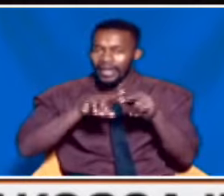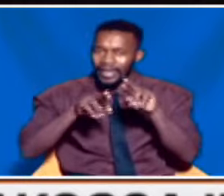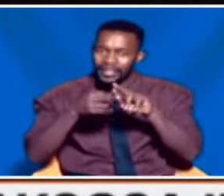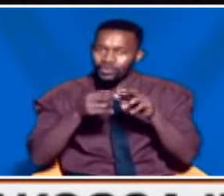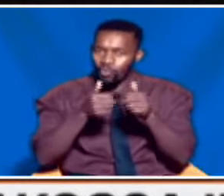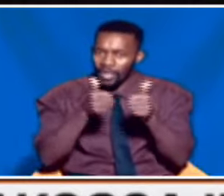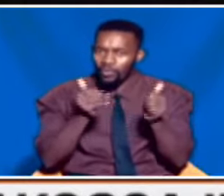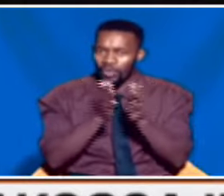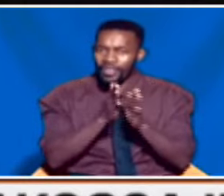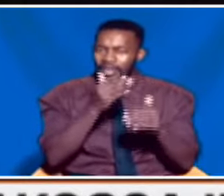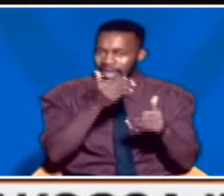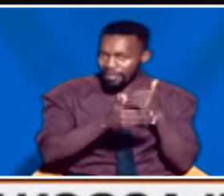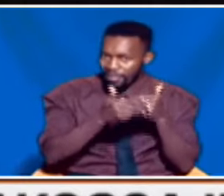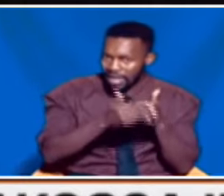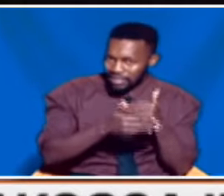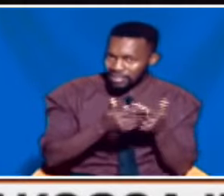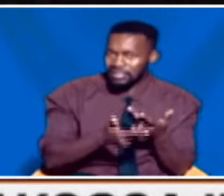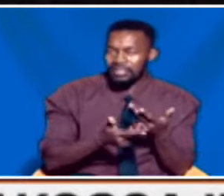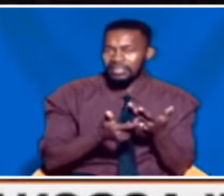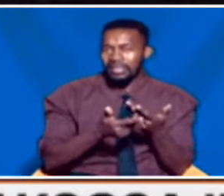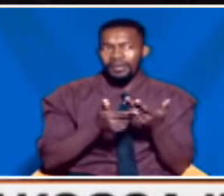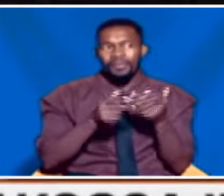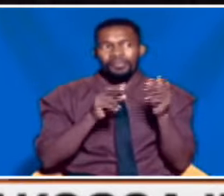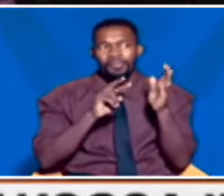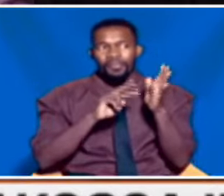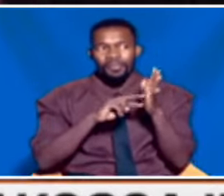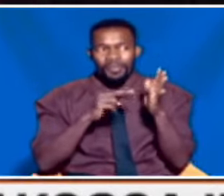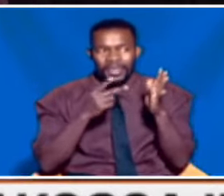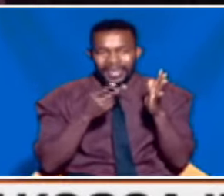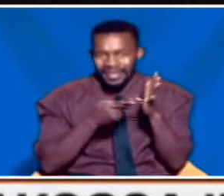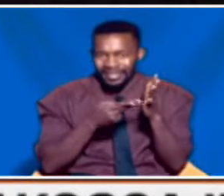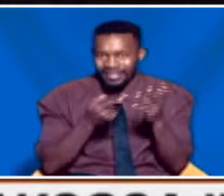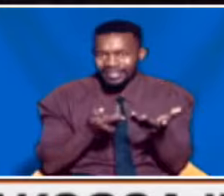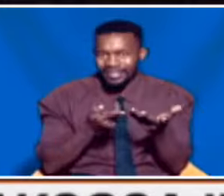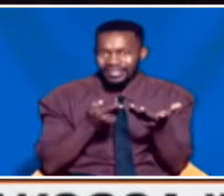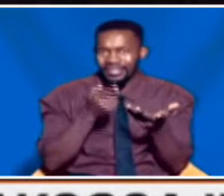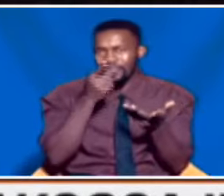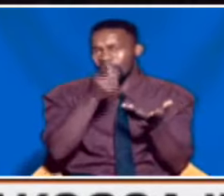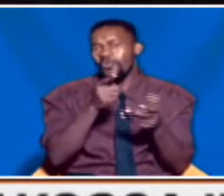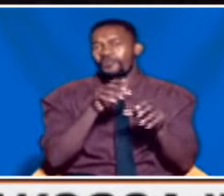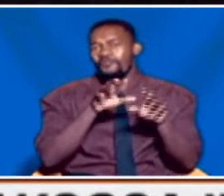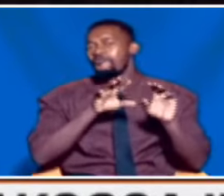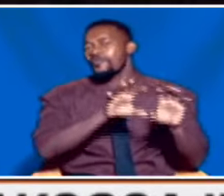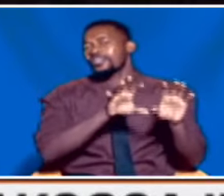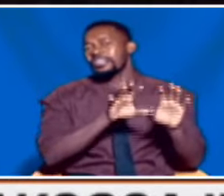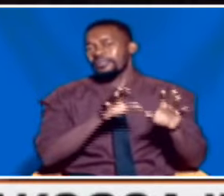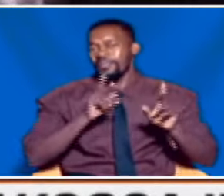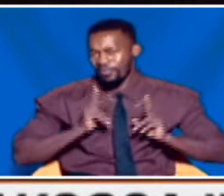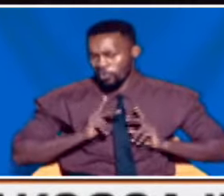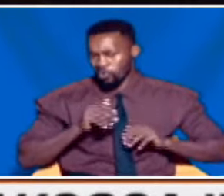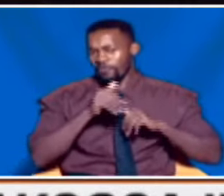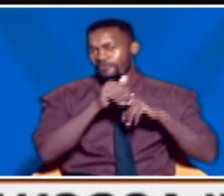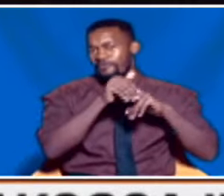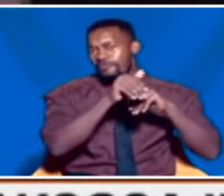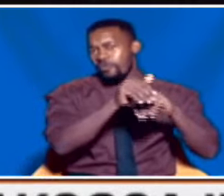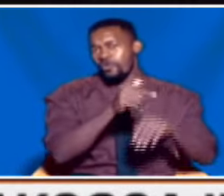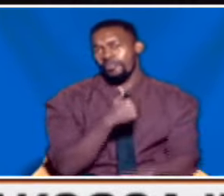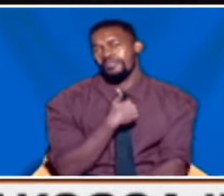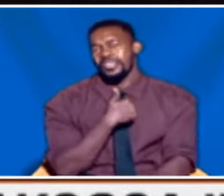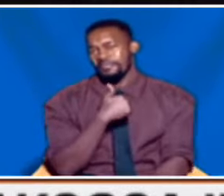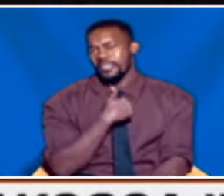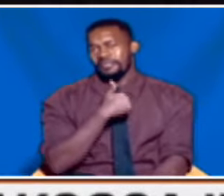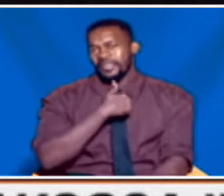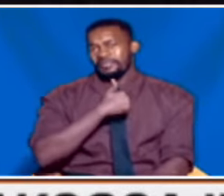jirani yako. Kwa hivyo usijaribu kushurutisha watu ati lazima mfuate hii barabara na mnifuate mimi ndiye